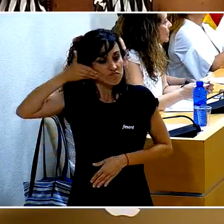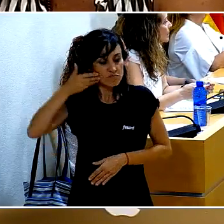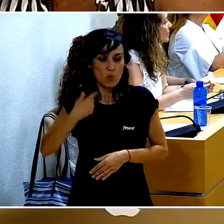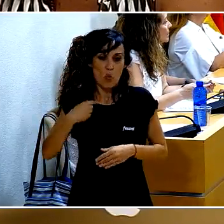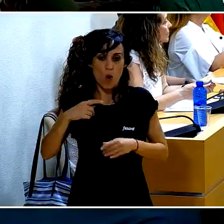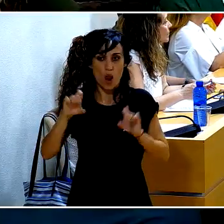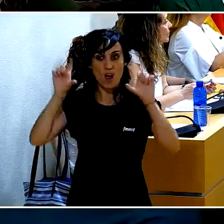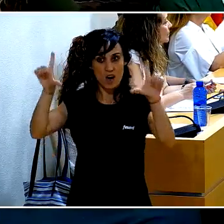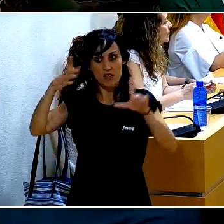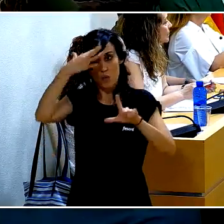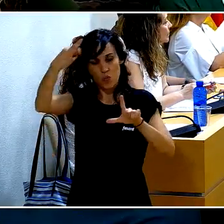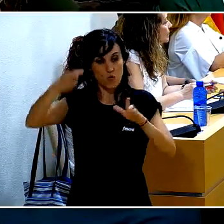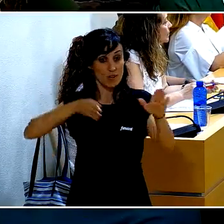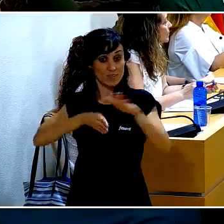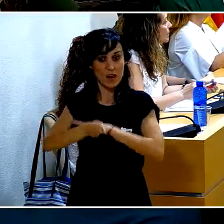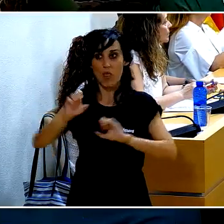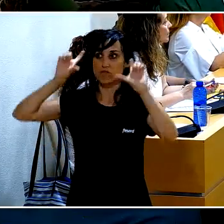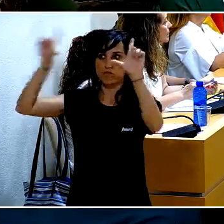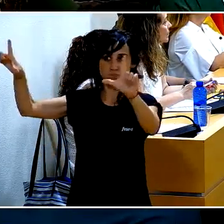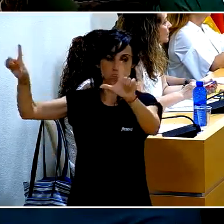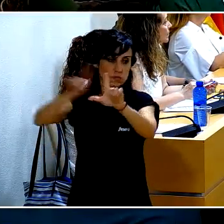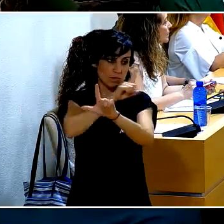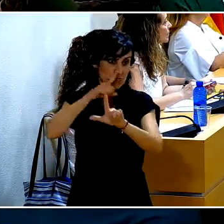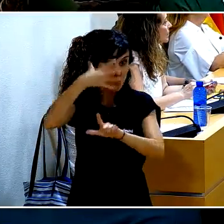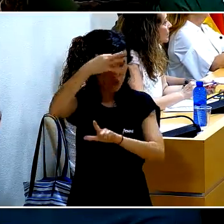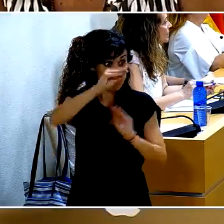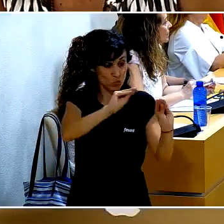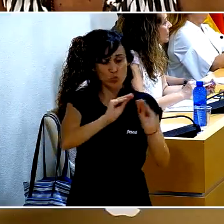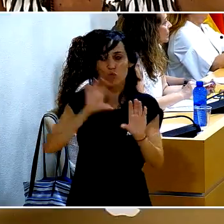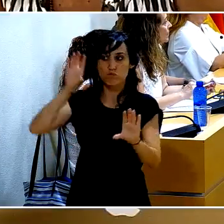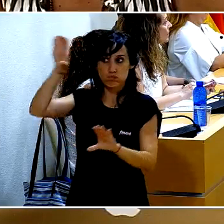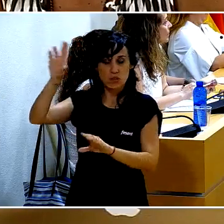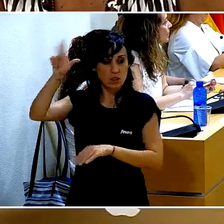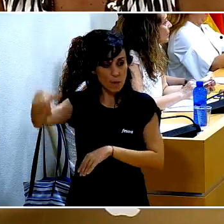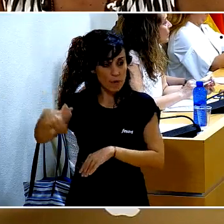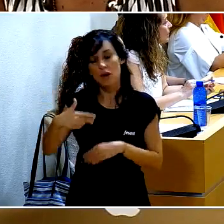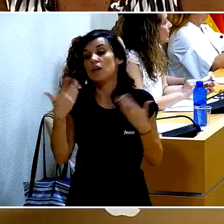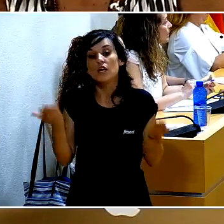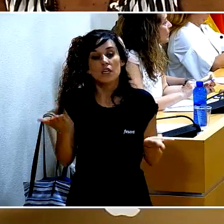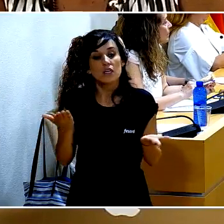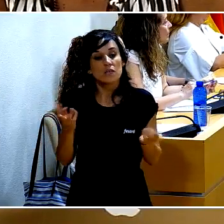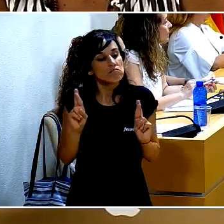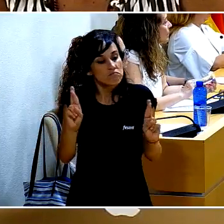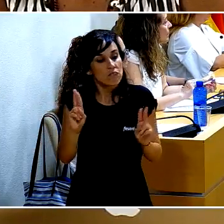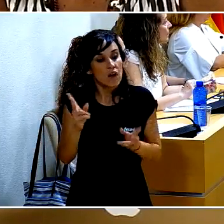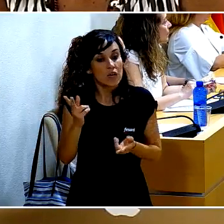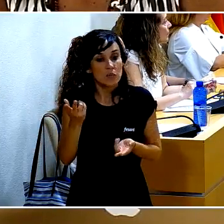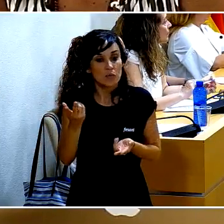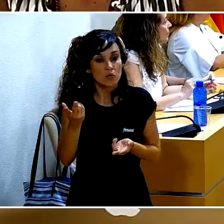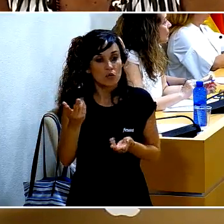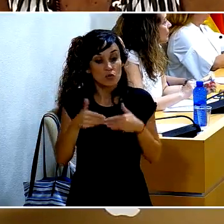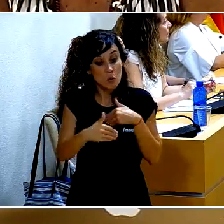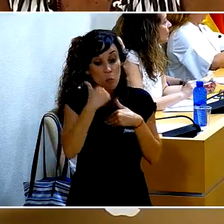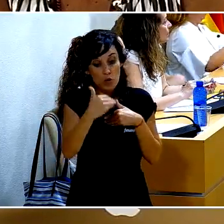l'entrada del nostre poble amb el nom del vostre i bueno, que esperem que prompte